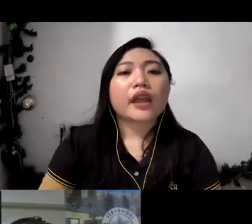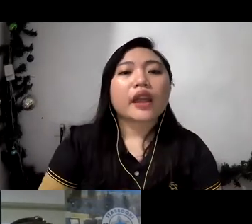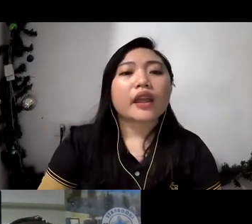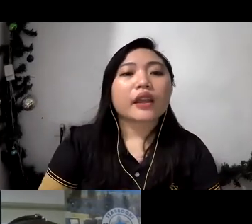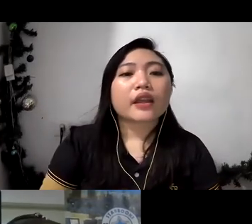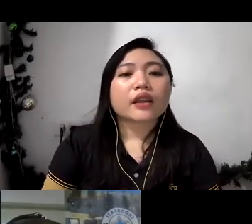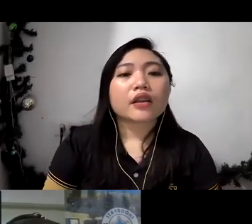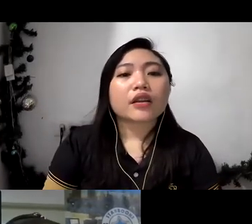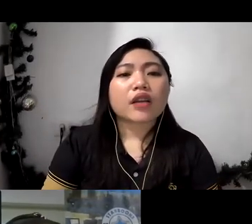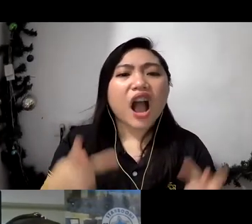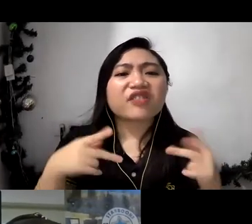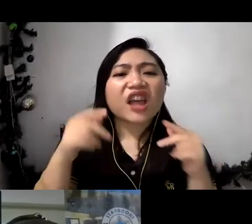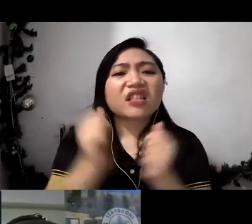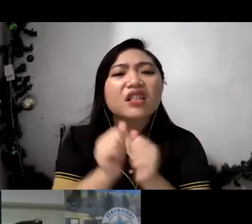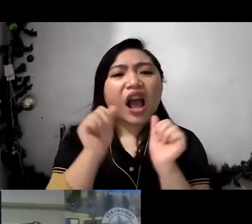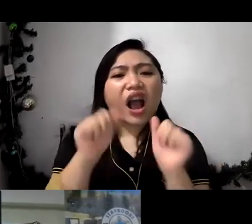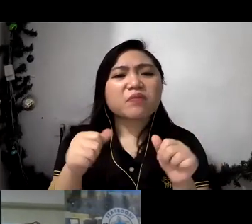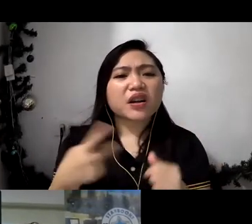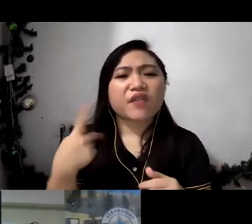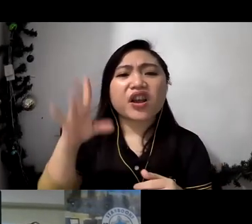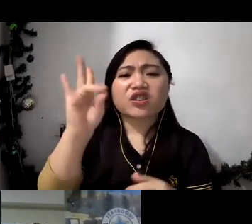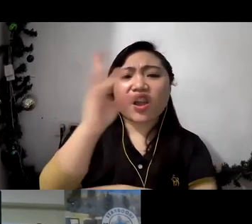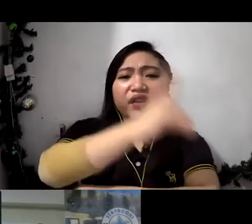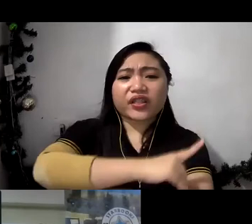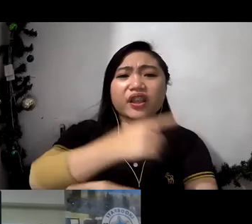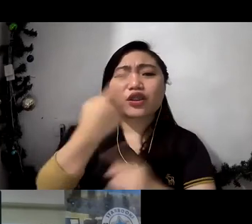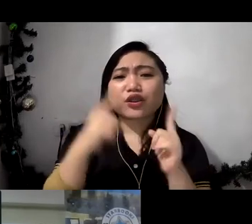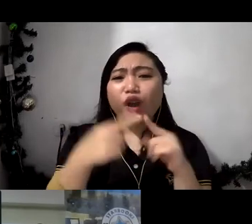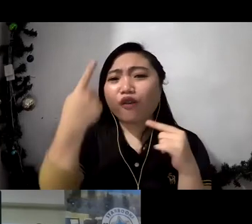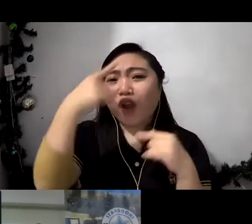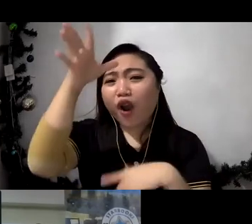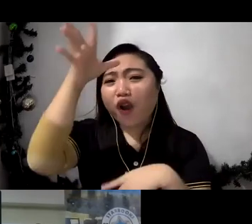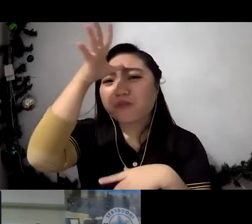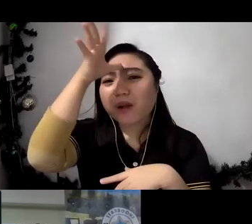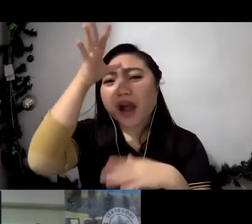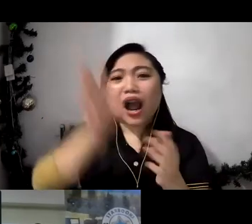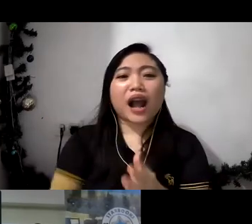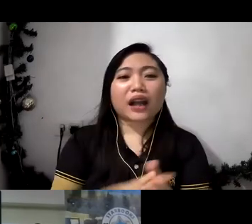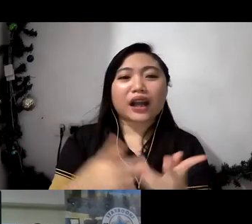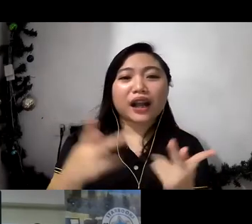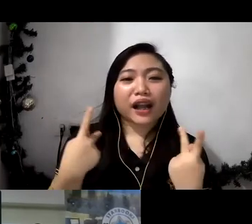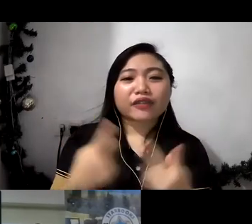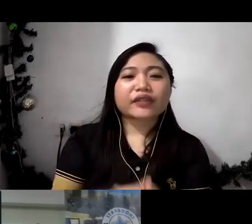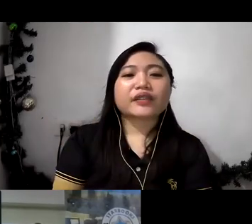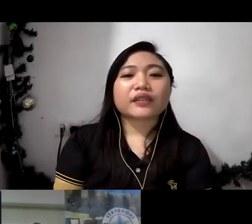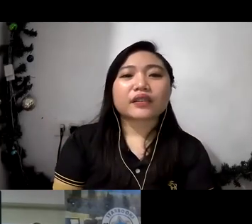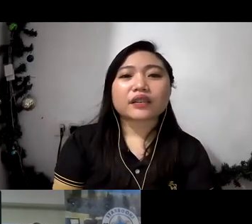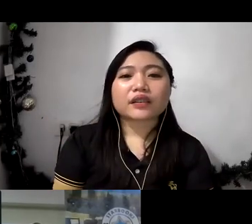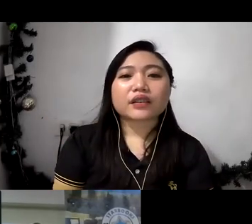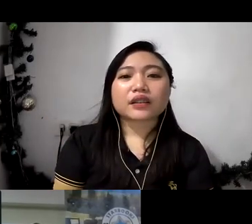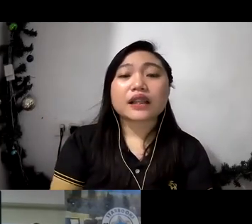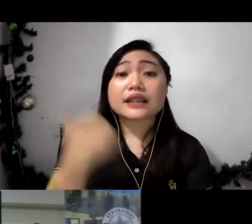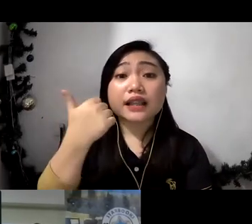mga tatay, eh bakit naman kailangan pa namin kunin sa 105 days ng asawa namin yung aming paternity leave? Yung ibang bansa